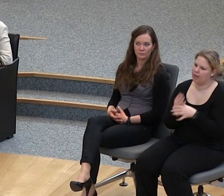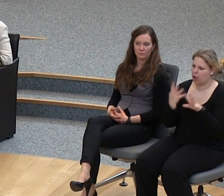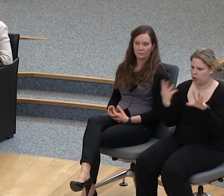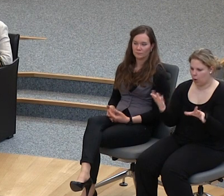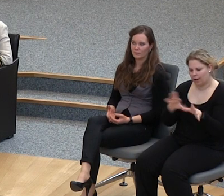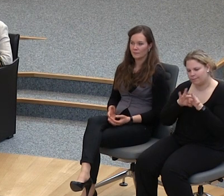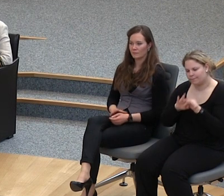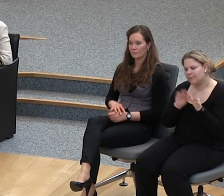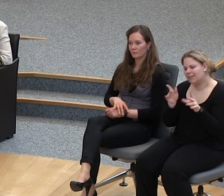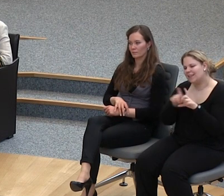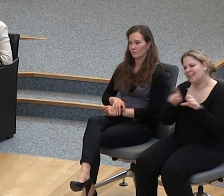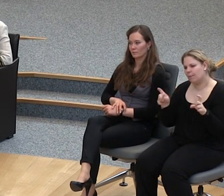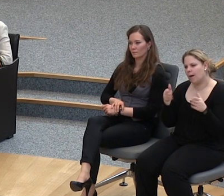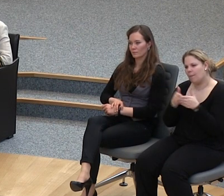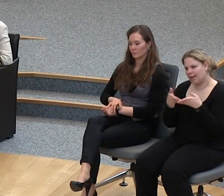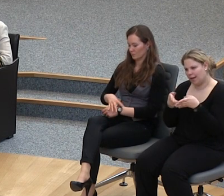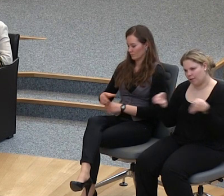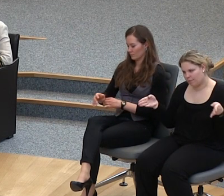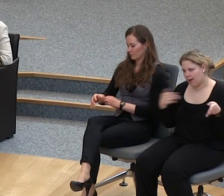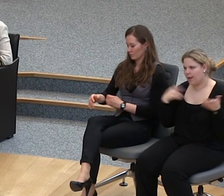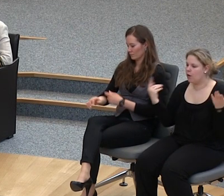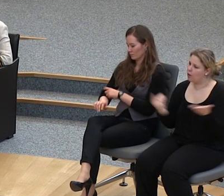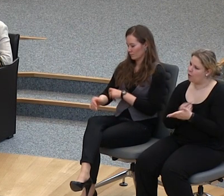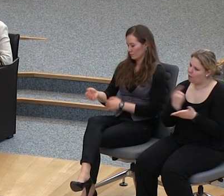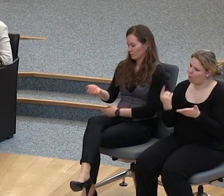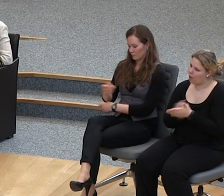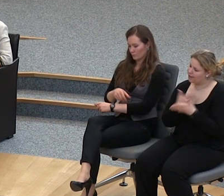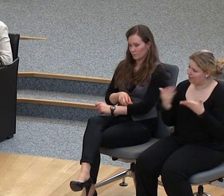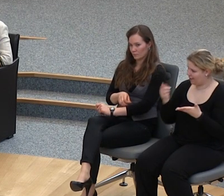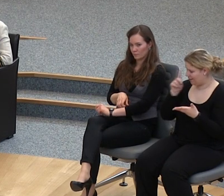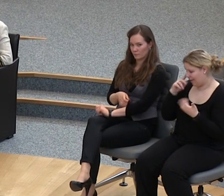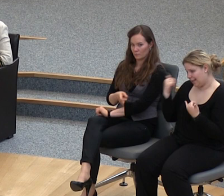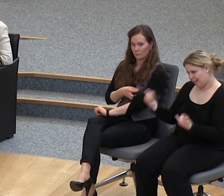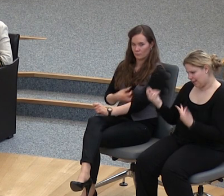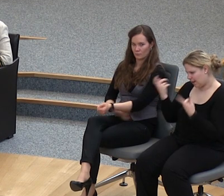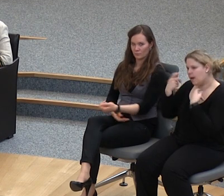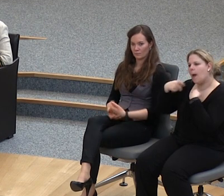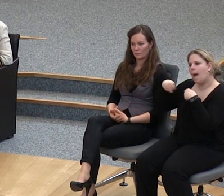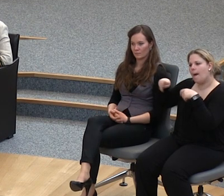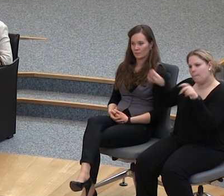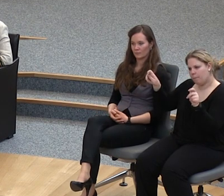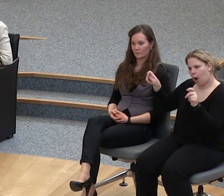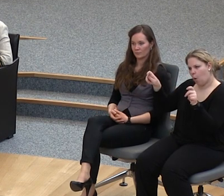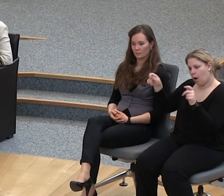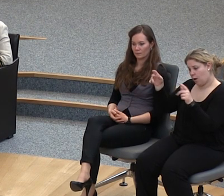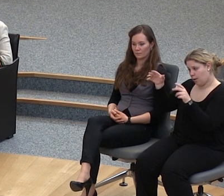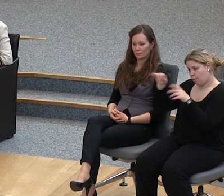Frage der Barrierefreiheit die Aufforderung, auch bestehende genehmigte Bauten und genehmigte